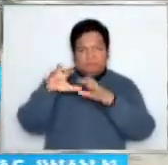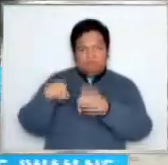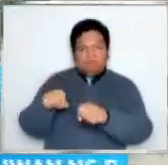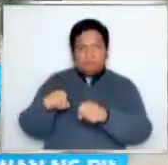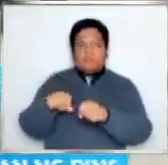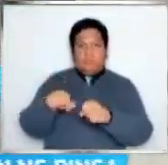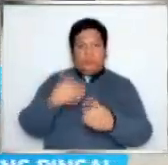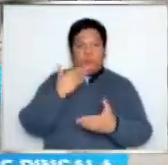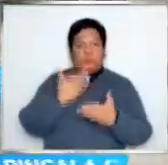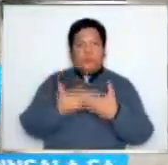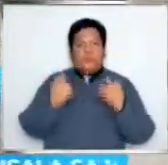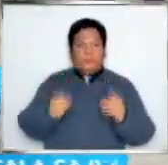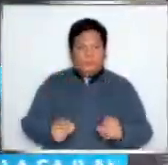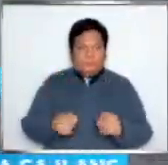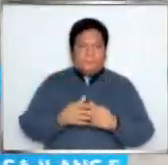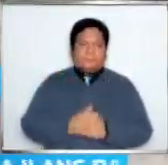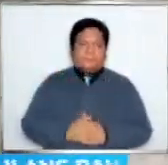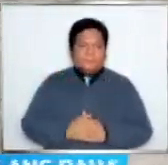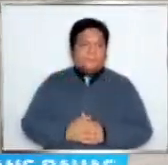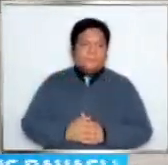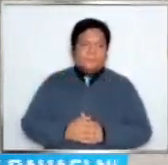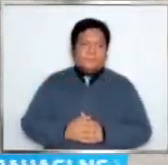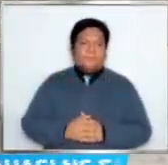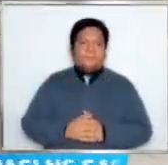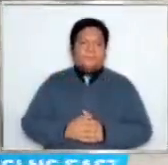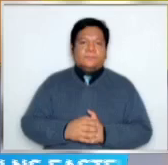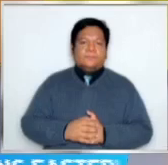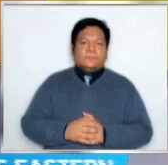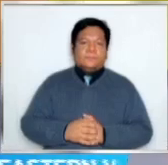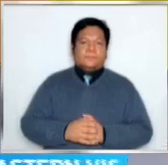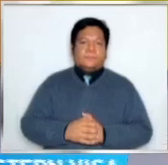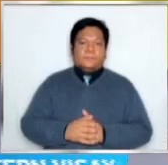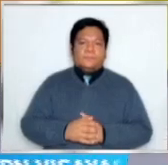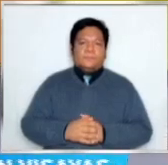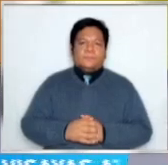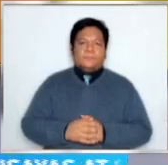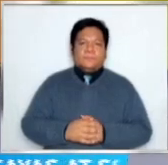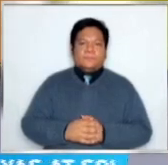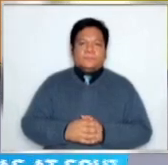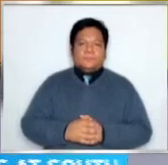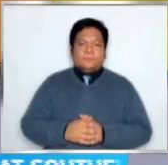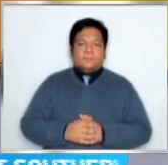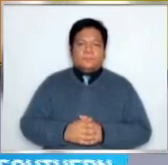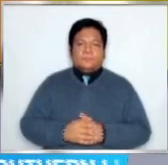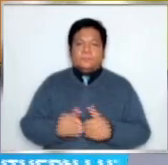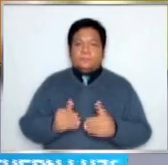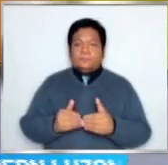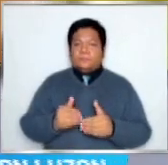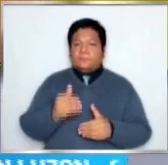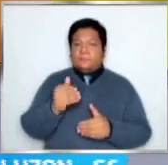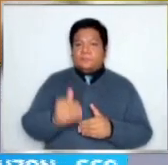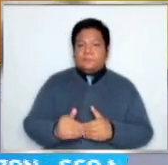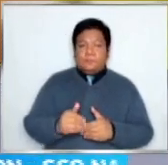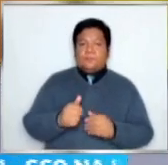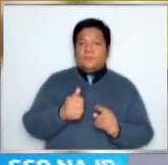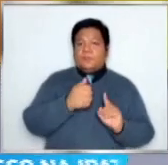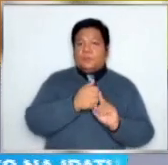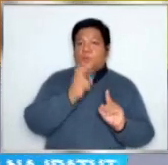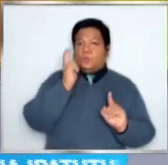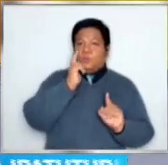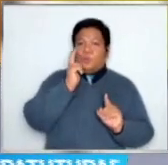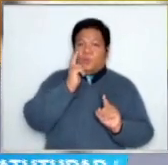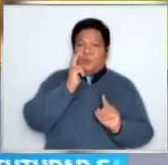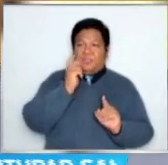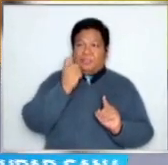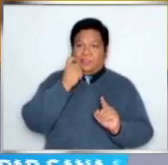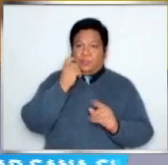nangyari. John Consulta, GMA News. Sa kanyang lingguhang Talk to the People na umere po ngayong umaga,